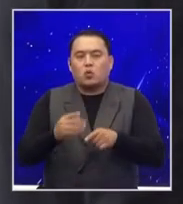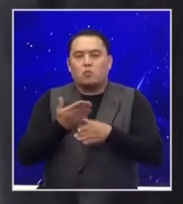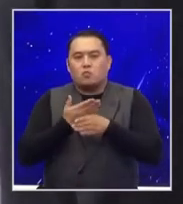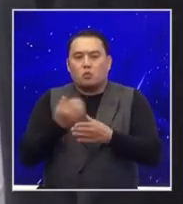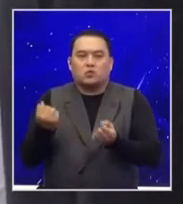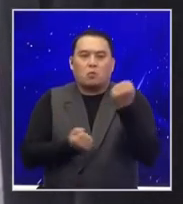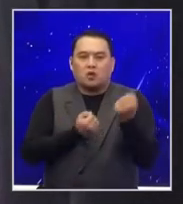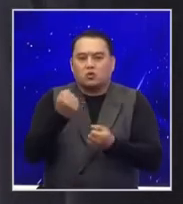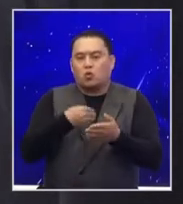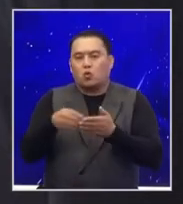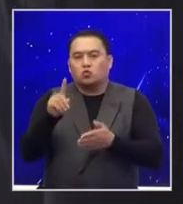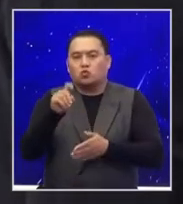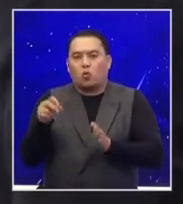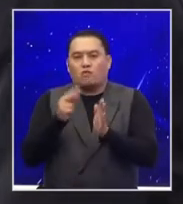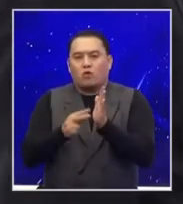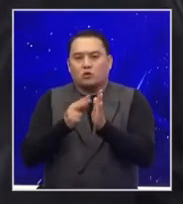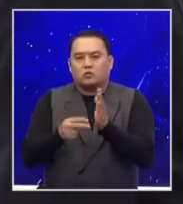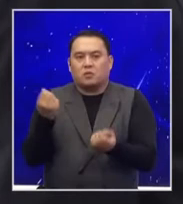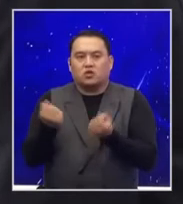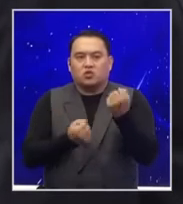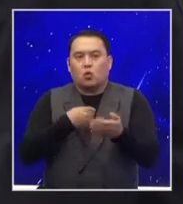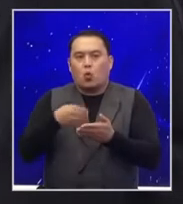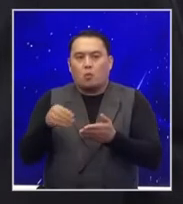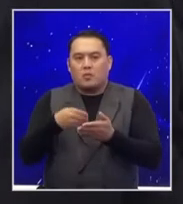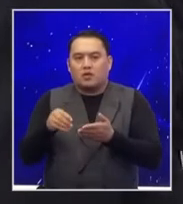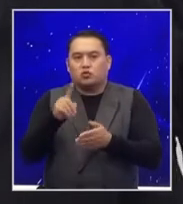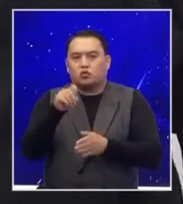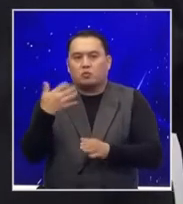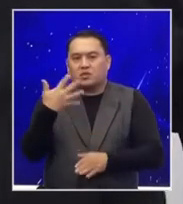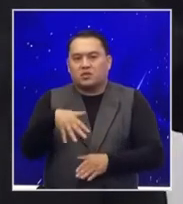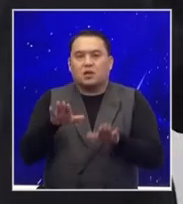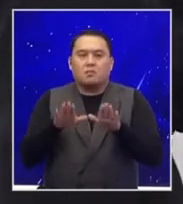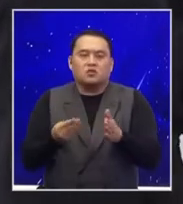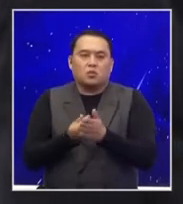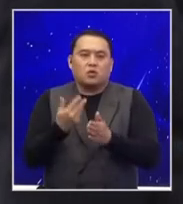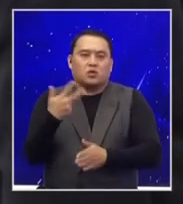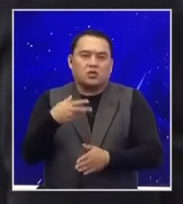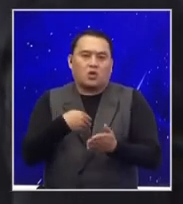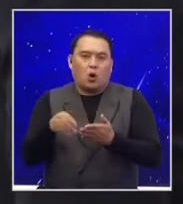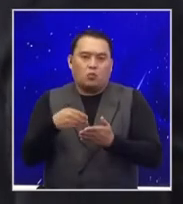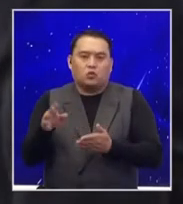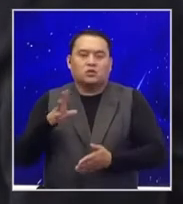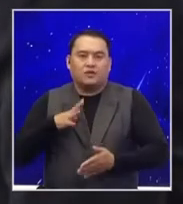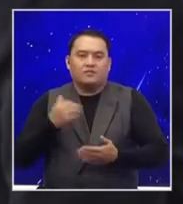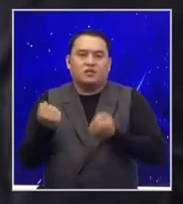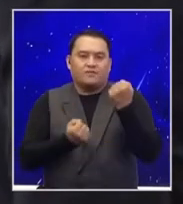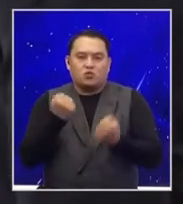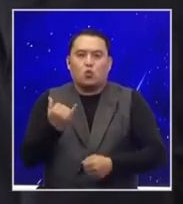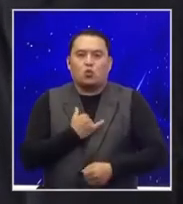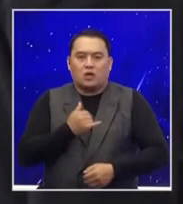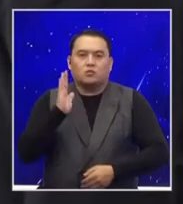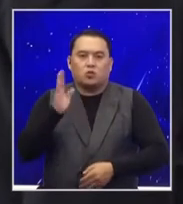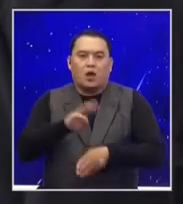180 автомобилей скорой помощи. Из них по лизингу 150 и с местного бюджета 30 закуплены. На сегодняшний день у нас